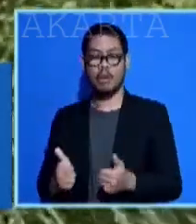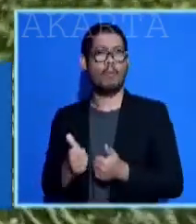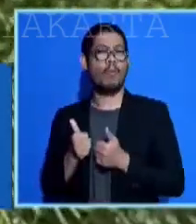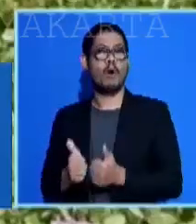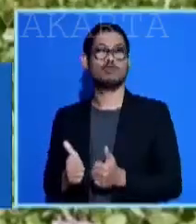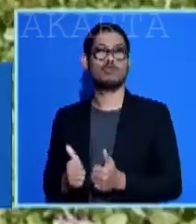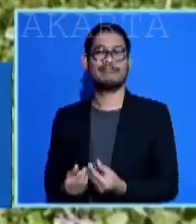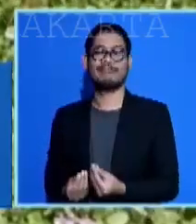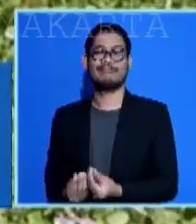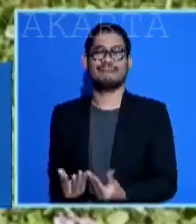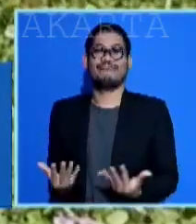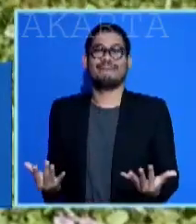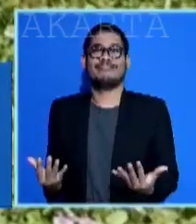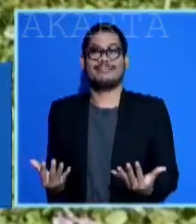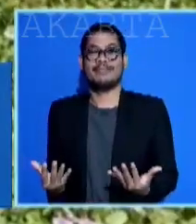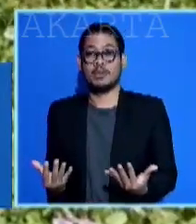ang